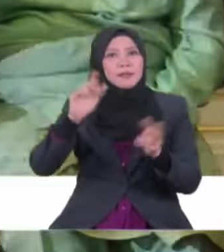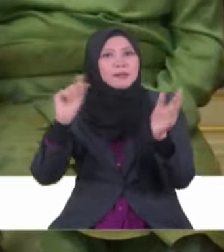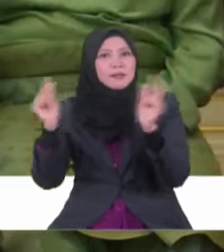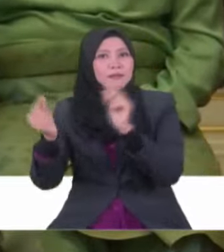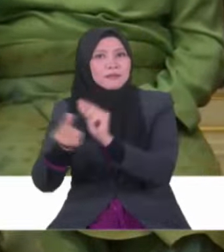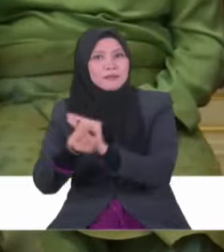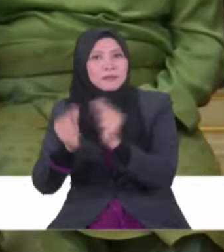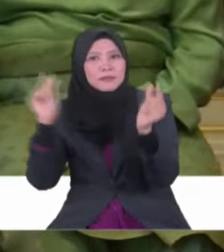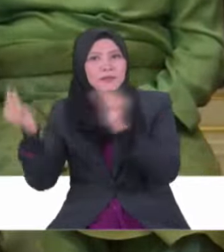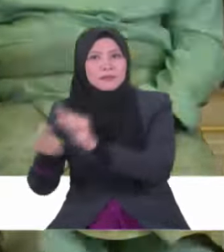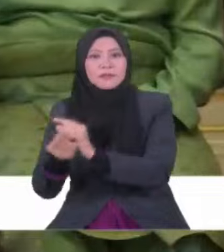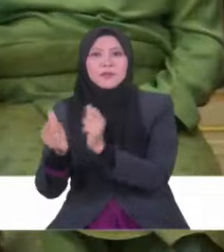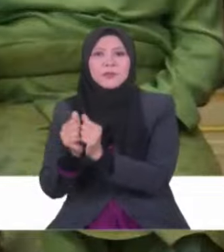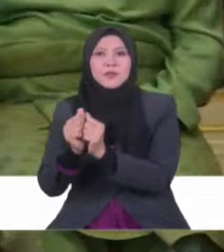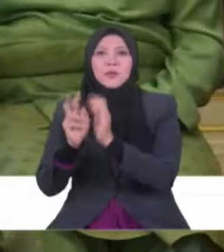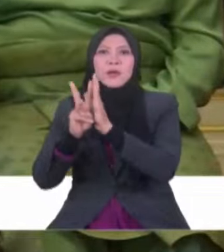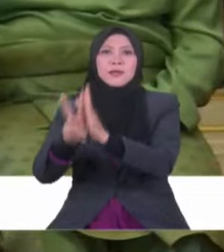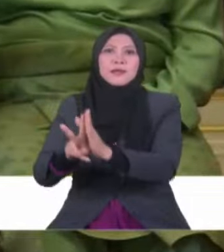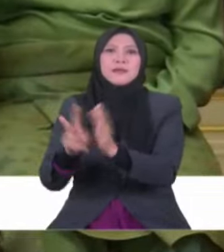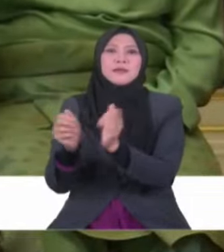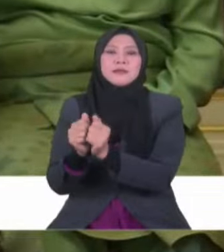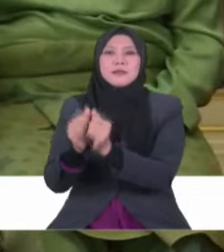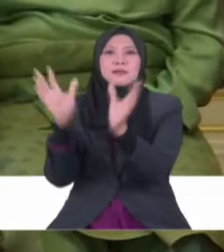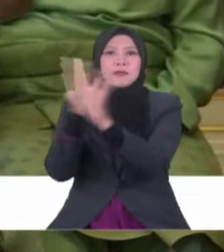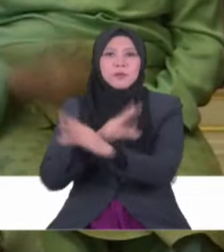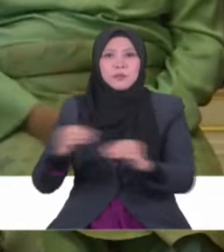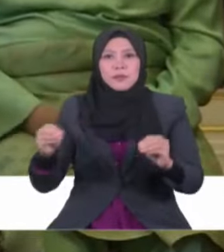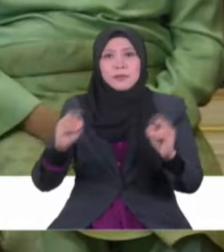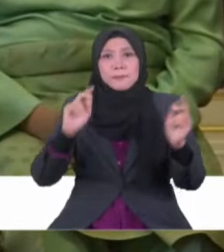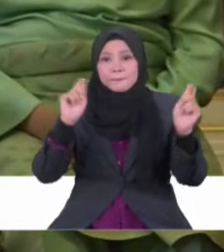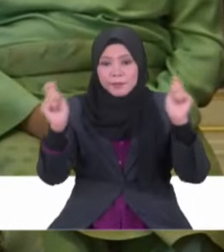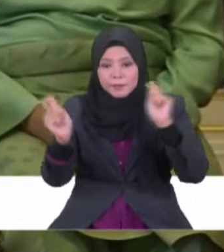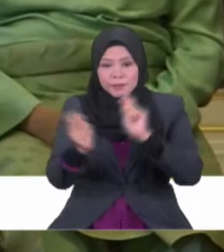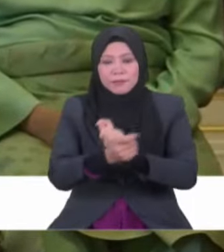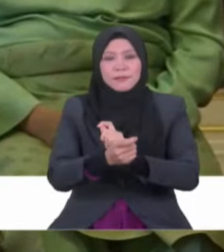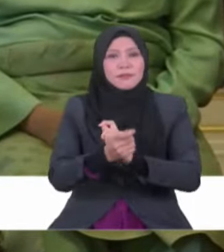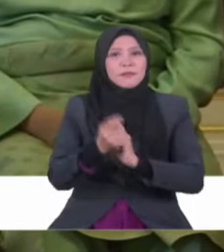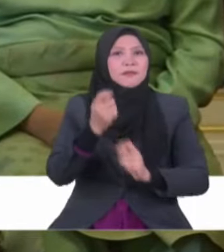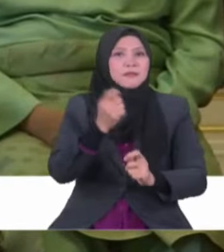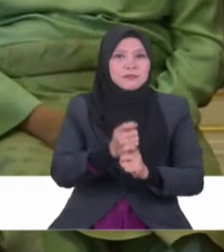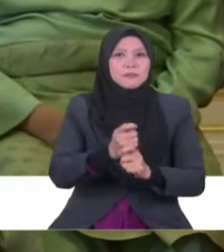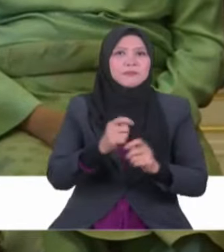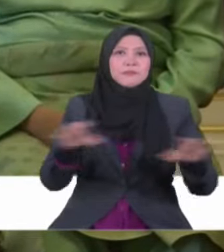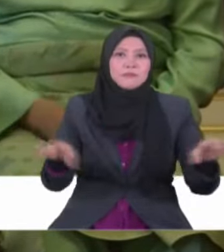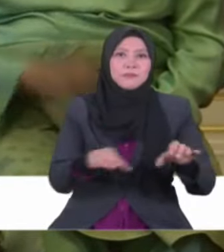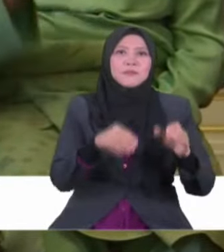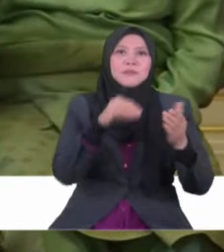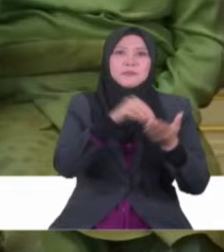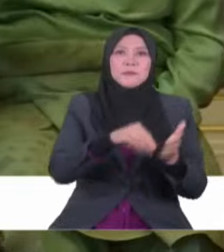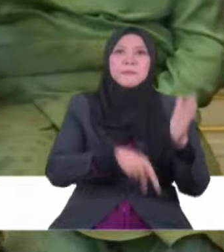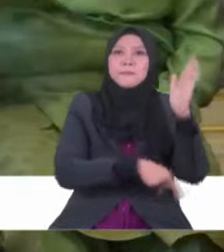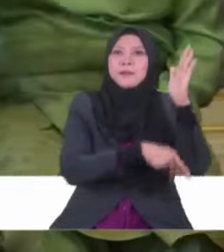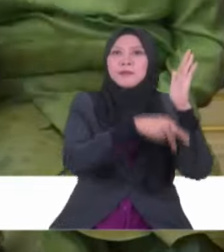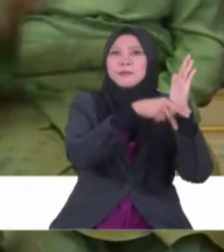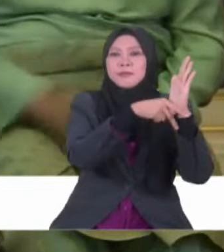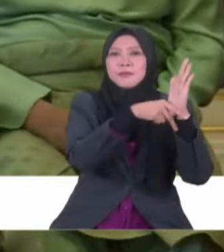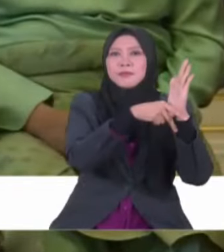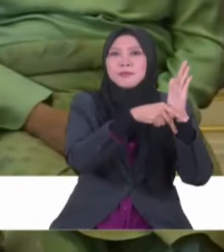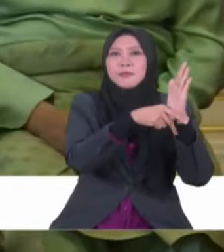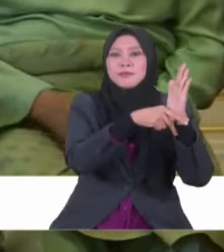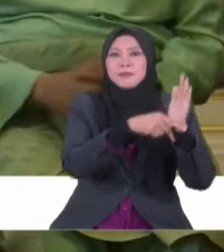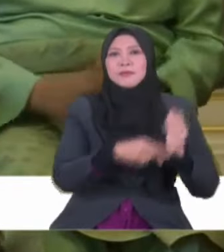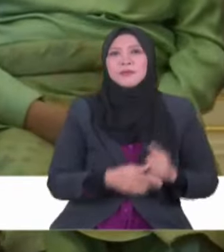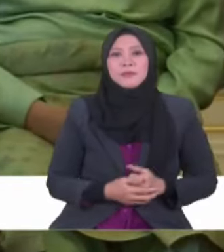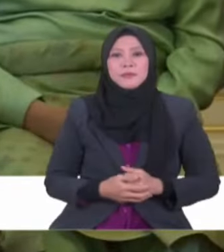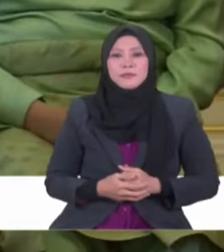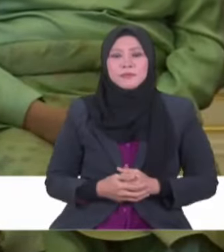digantikan salah seorang tu dengan wakil daripada Sarawak. Pindaan akan tetap dilakukan di parlimen untuk memenuhi keseluruhan tadi.